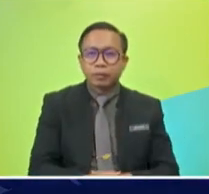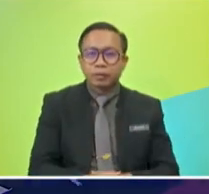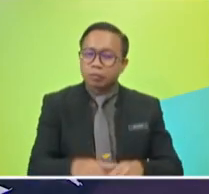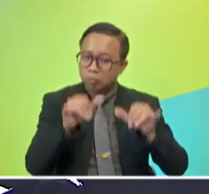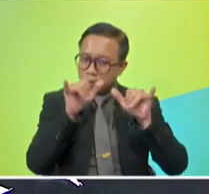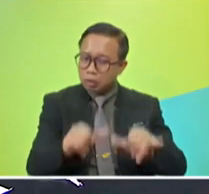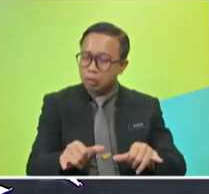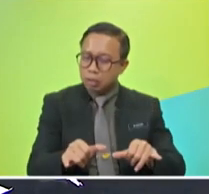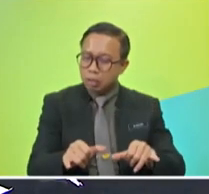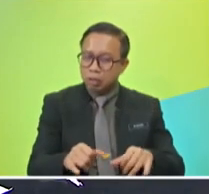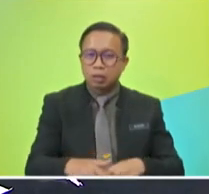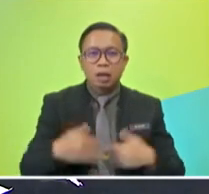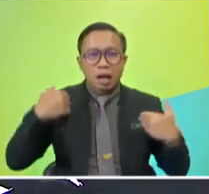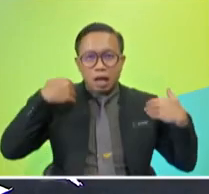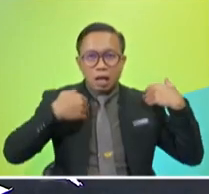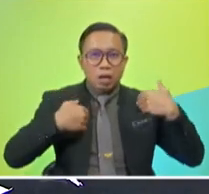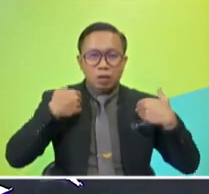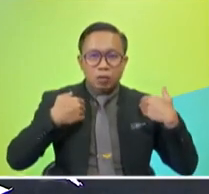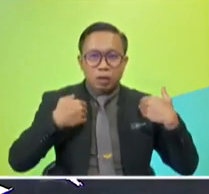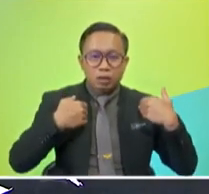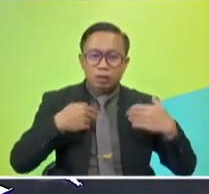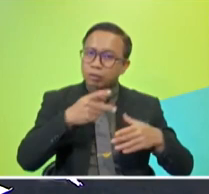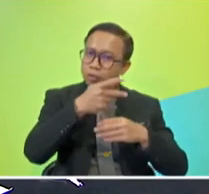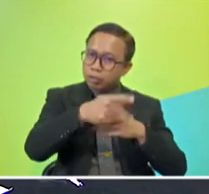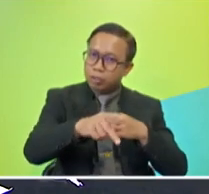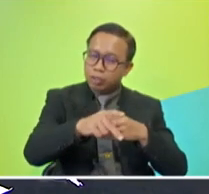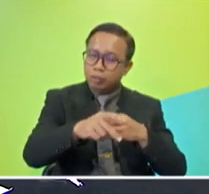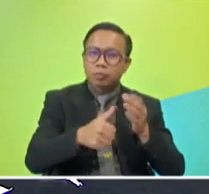kamu biarkan dia di situ